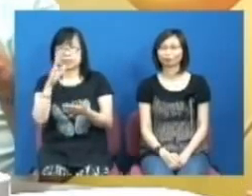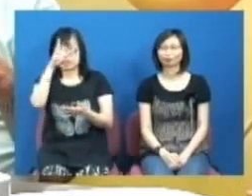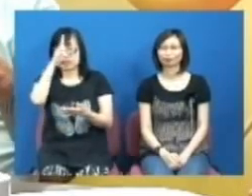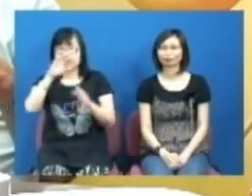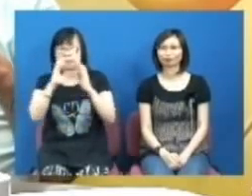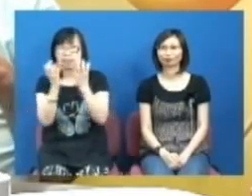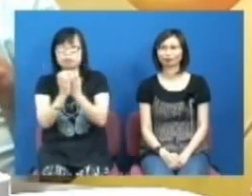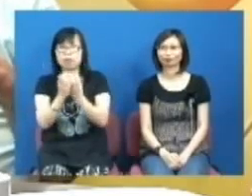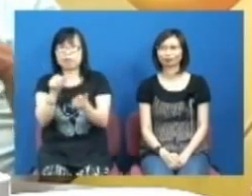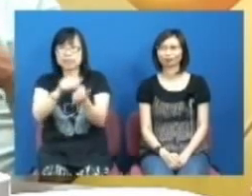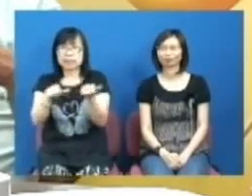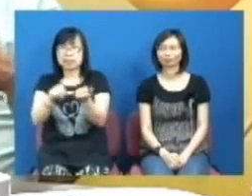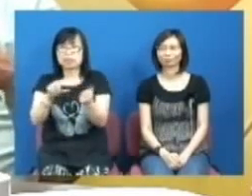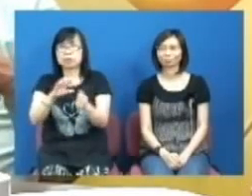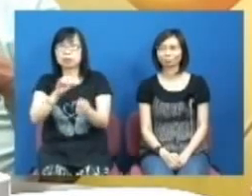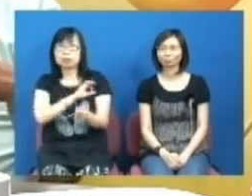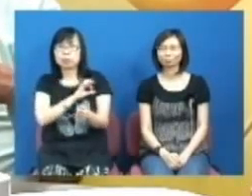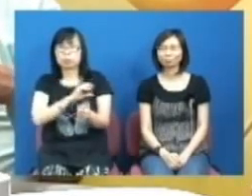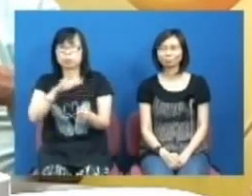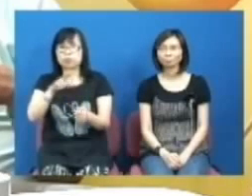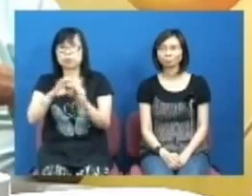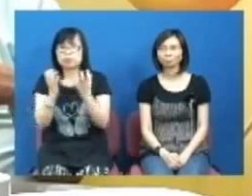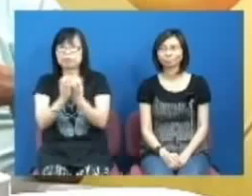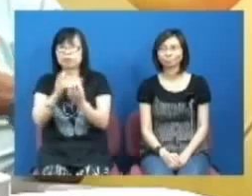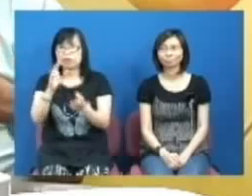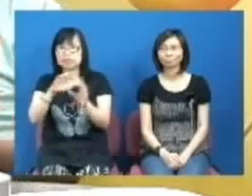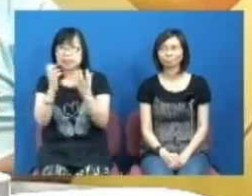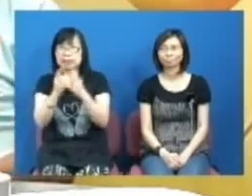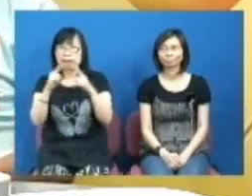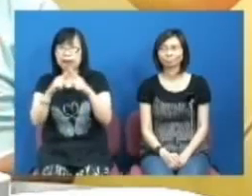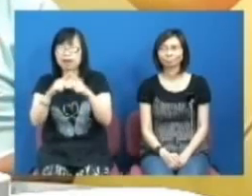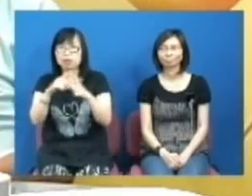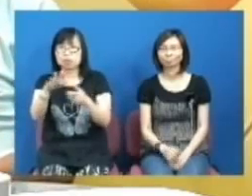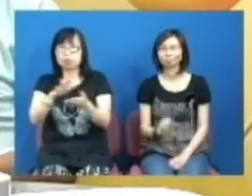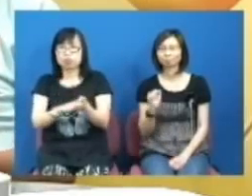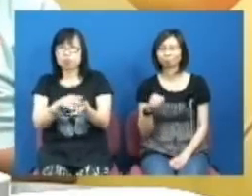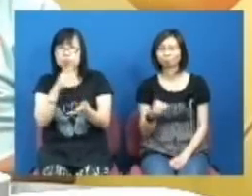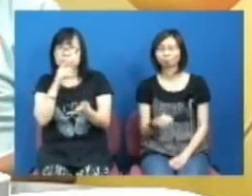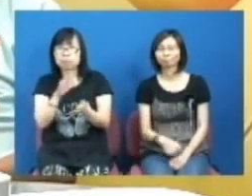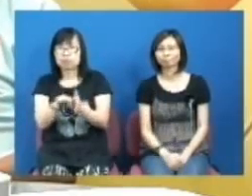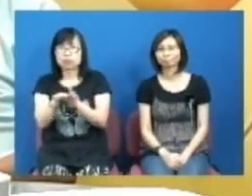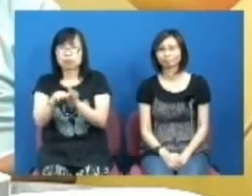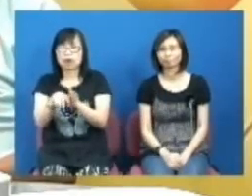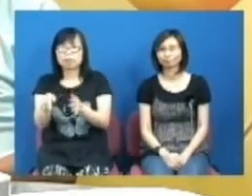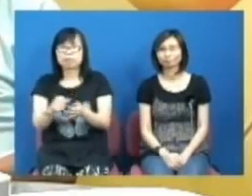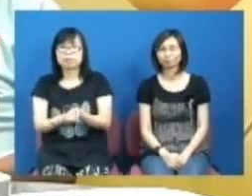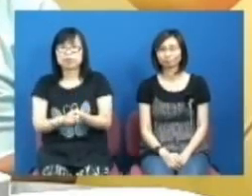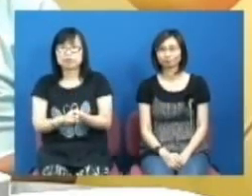治或者議會政治，就訓練咗班政客就係專走正面嘅，求其講講